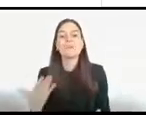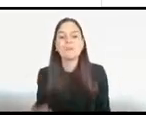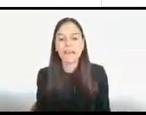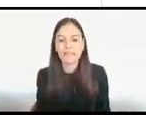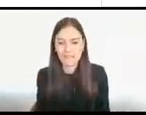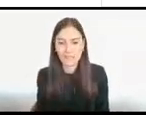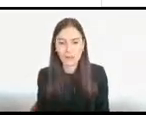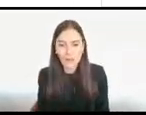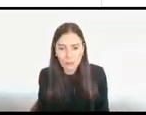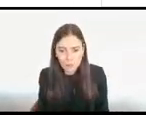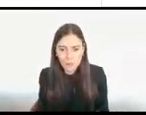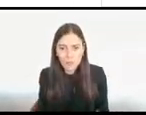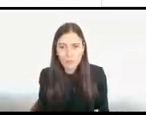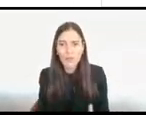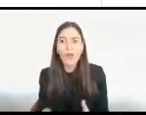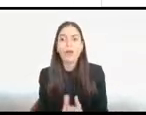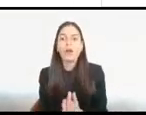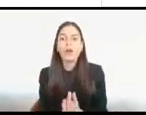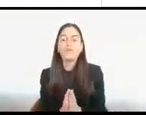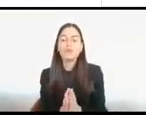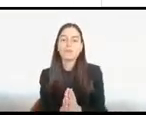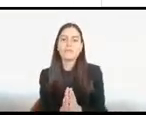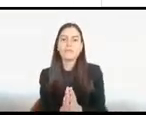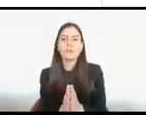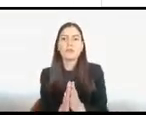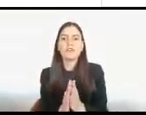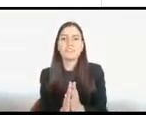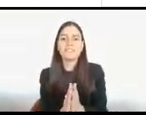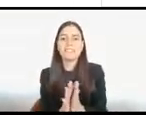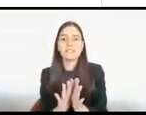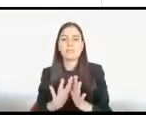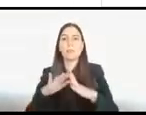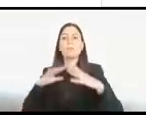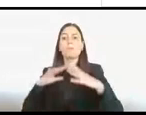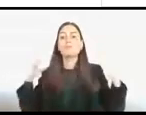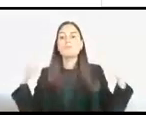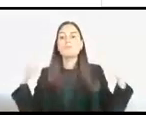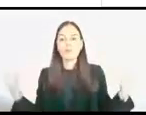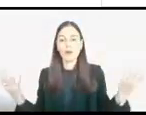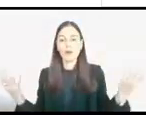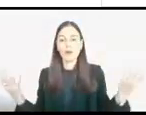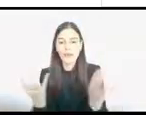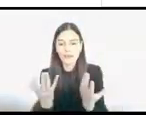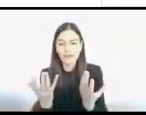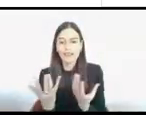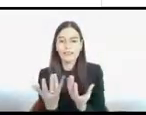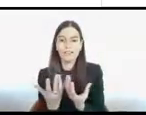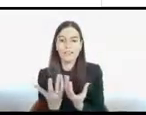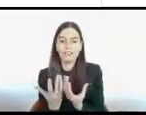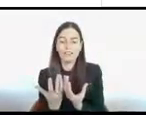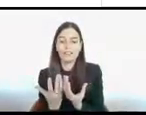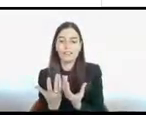la régularité des revenus. Le fait aussi qu'on investisse dans plusieurs biens,